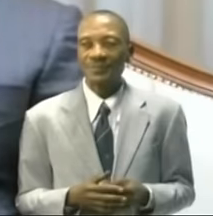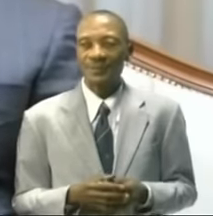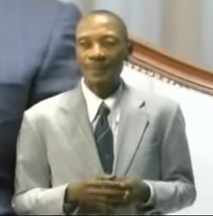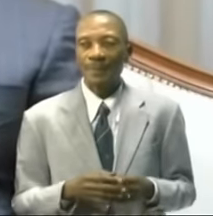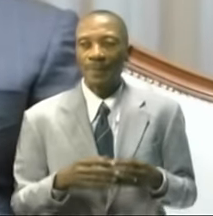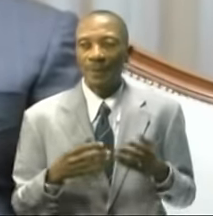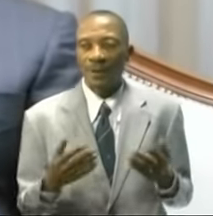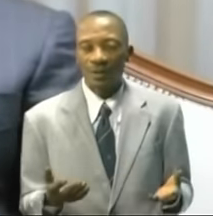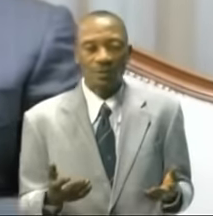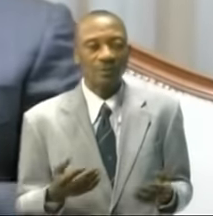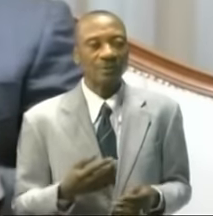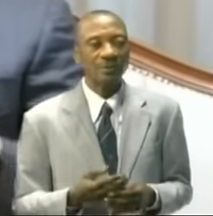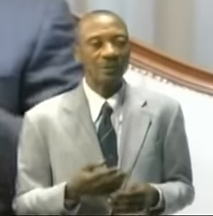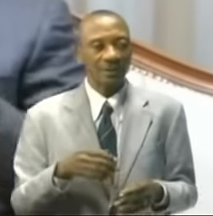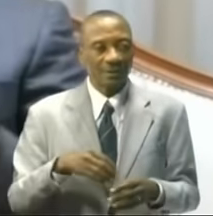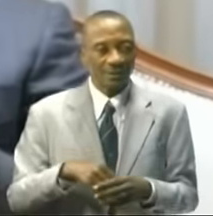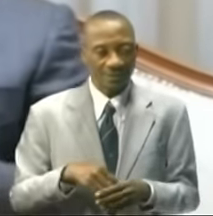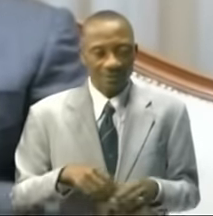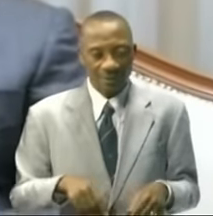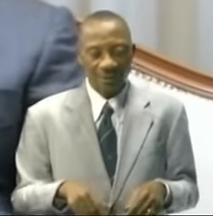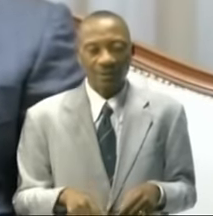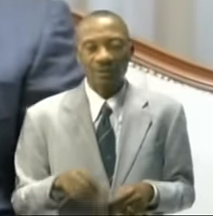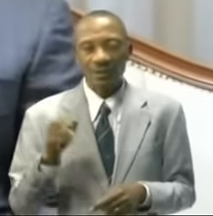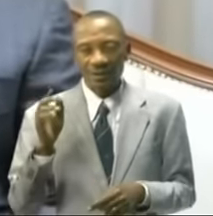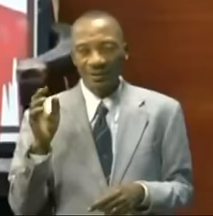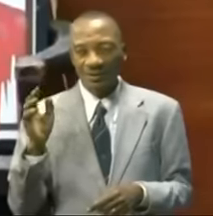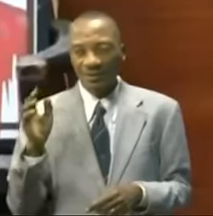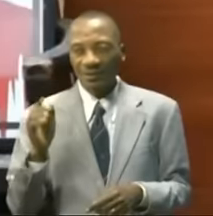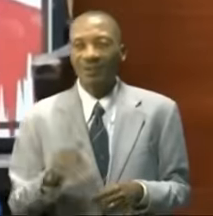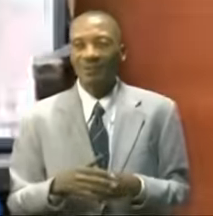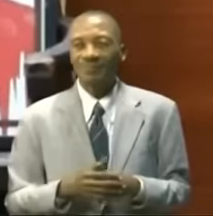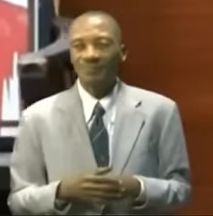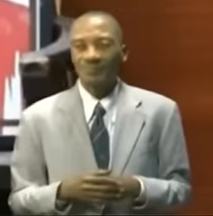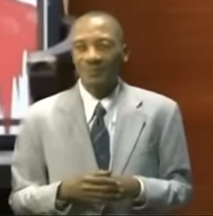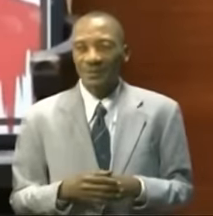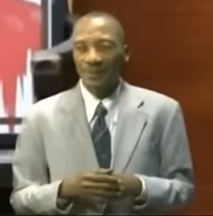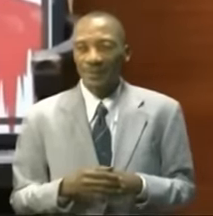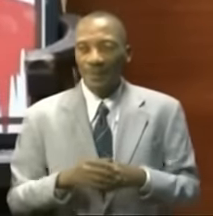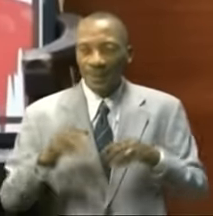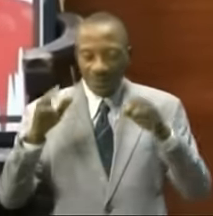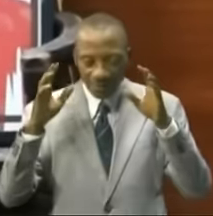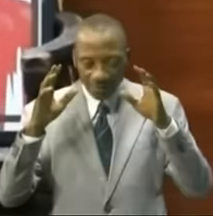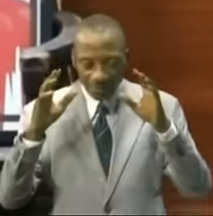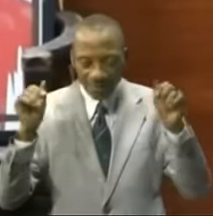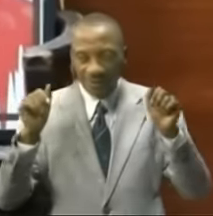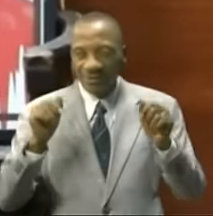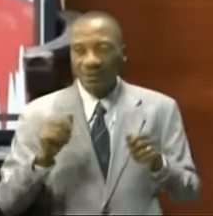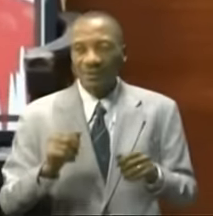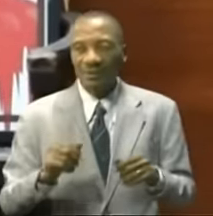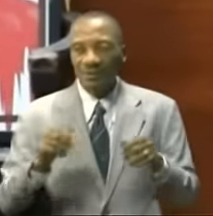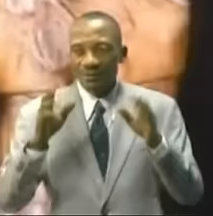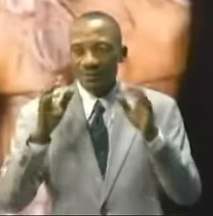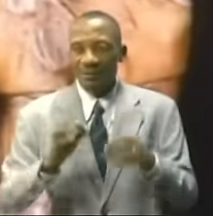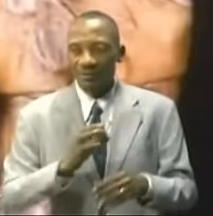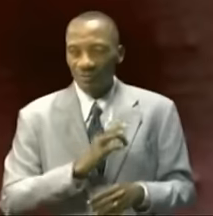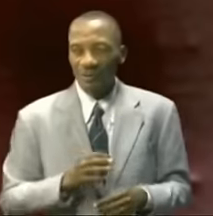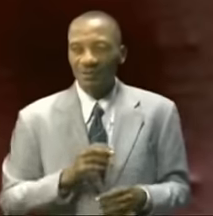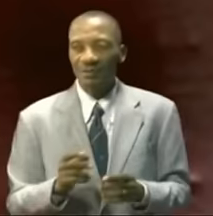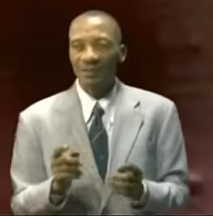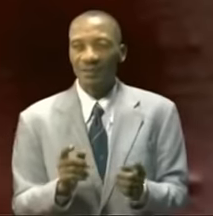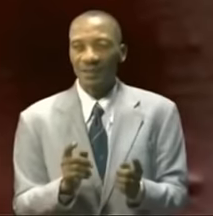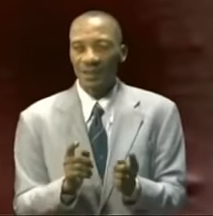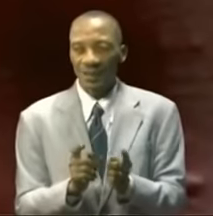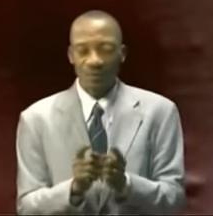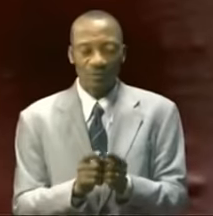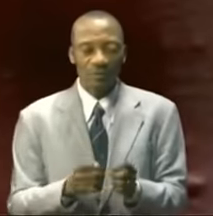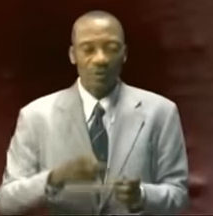Centre africain de contrôle et de prévention de maladies dirigé par le directeur général Dr Jean Kaseya. En cette période où le continent